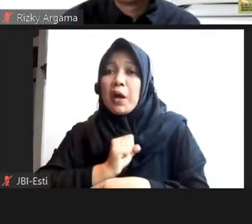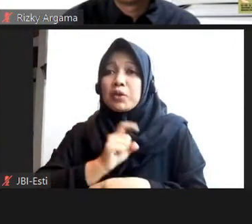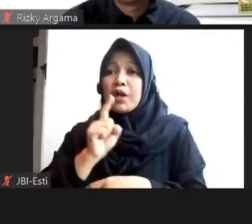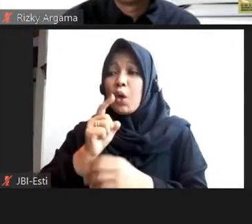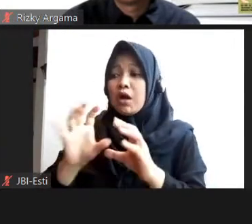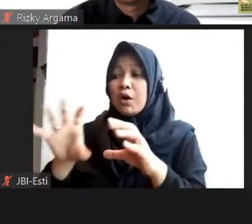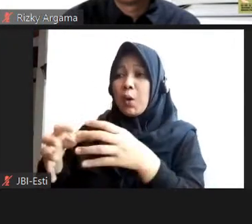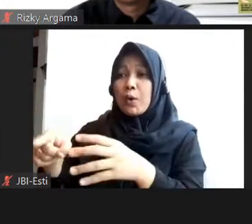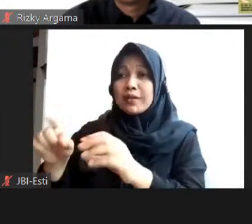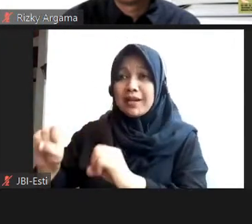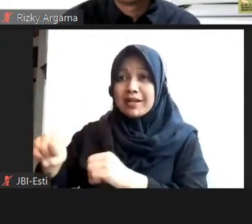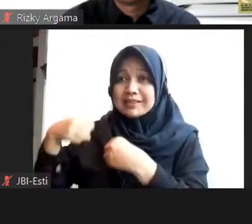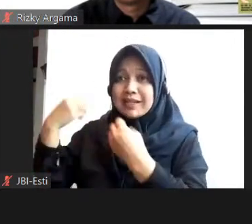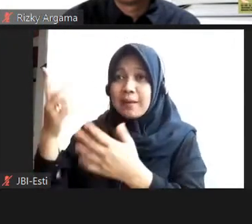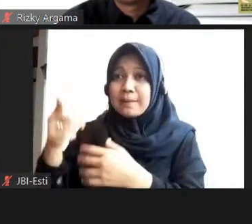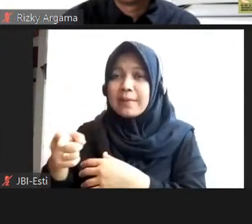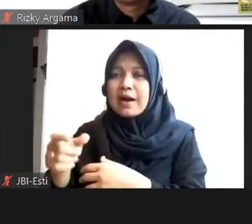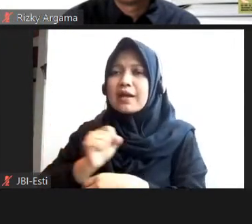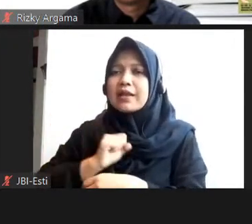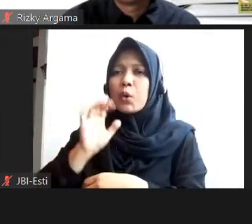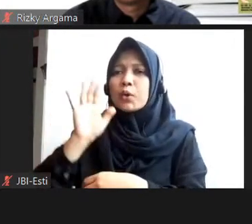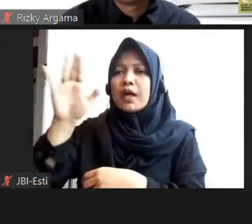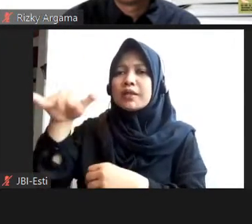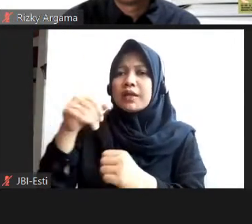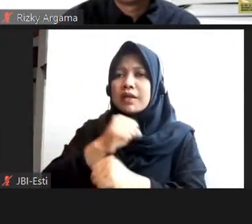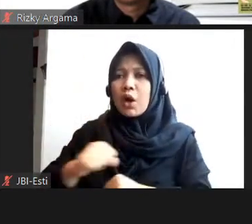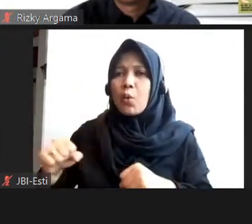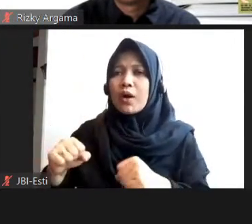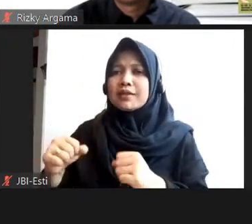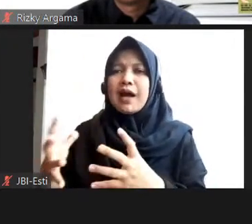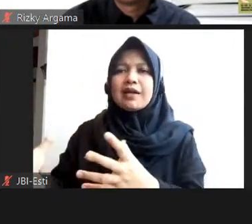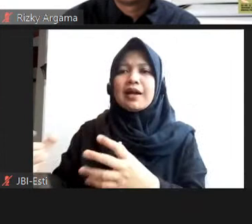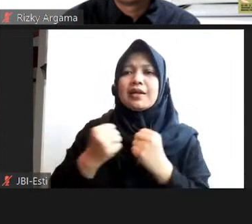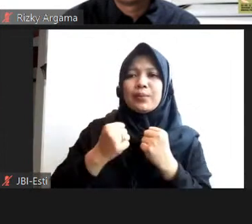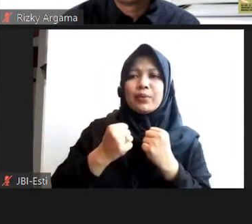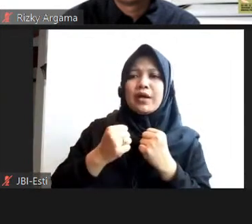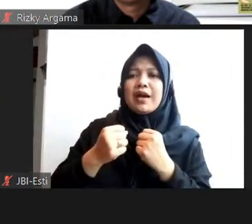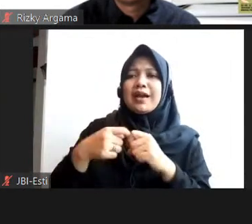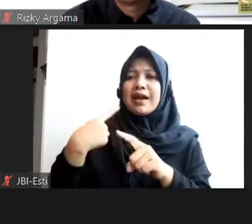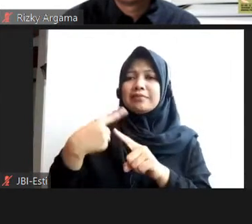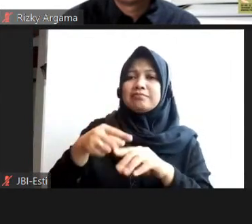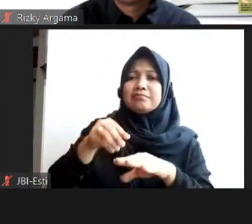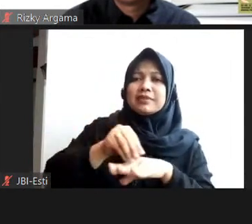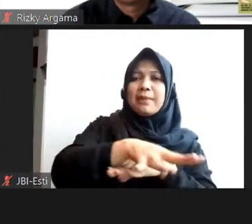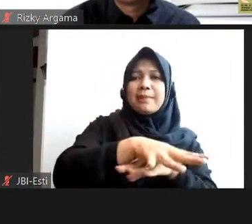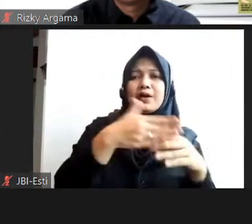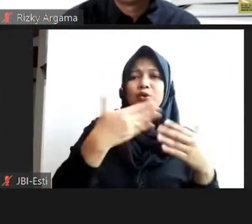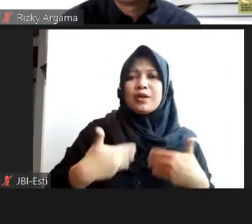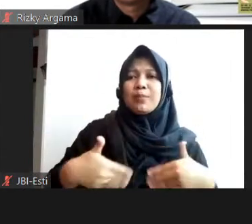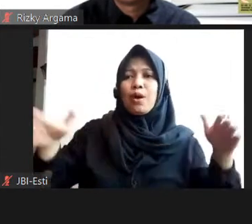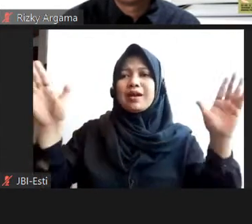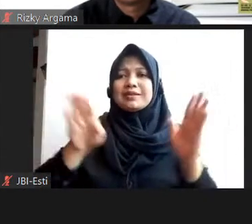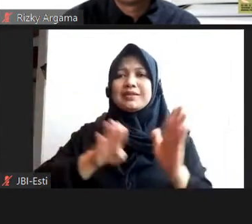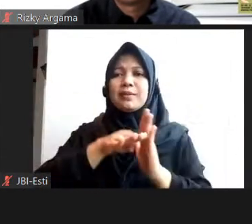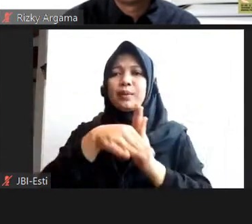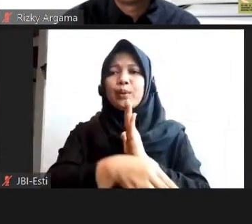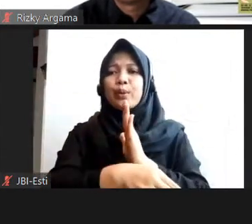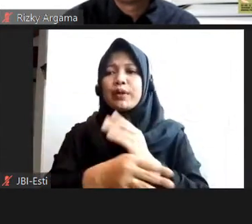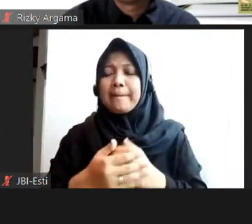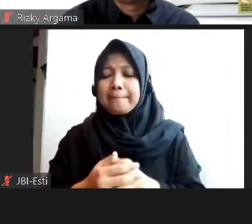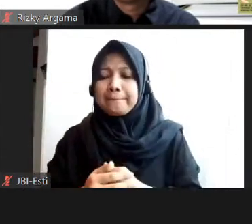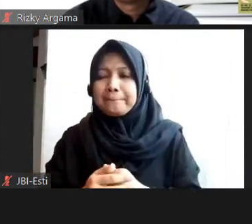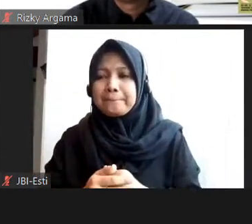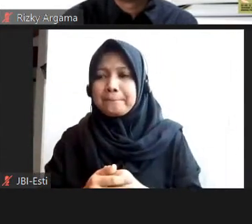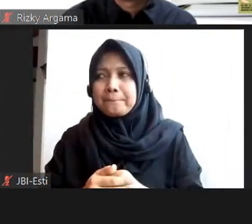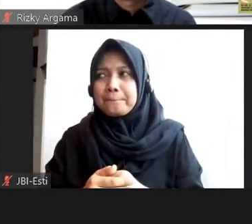merekalah yang bisa mengambil kekuasaan dan justru dampak terhadap demokrasi bakal lebih buruk lagi daripada saat ini di bawah